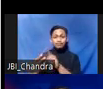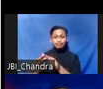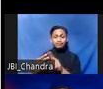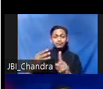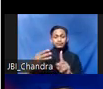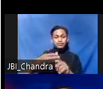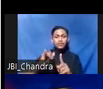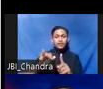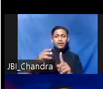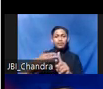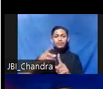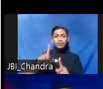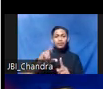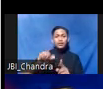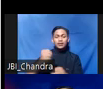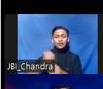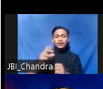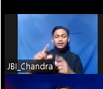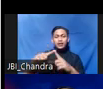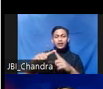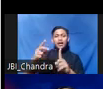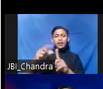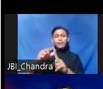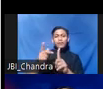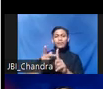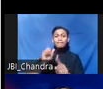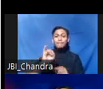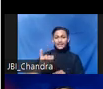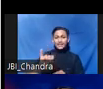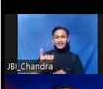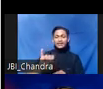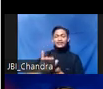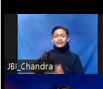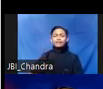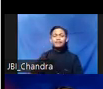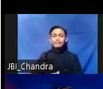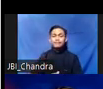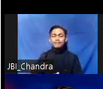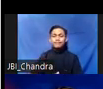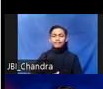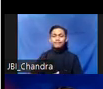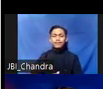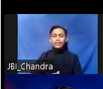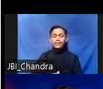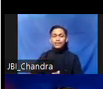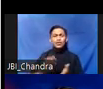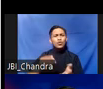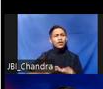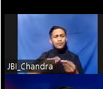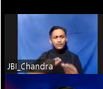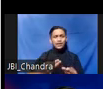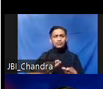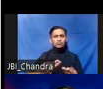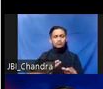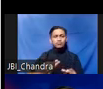daftar bahan tambahan yang tidak disebutkan dalam Tab tapi sebagai pelengkap jadi nanti di dalam penyusunan daftar